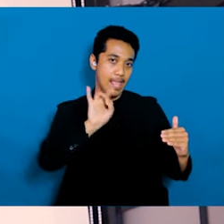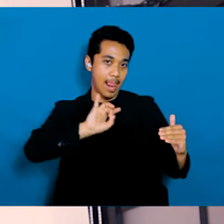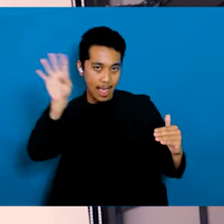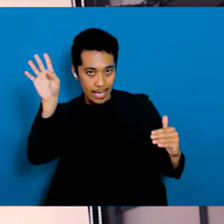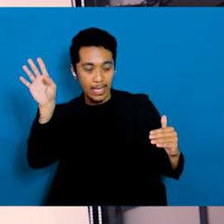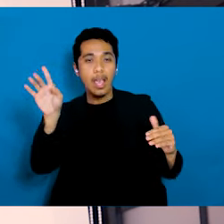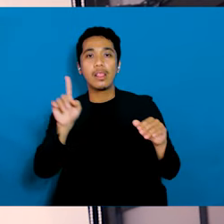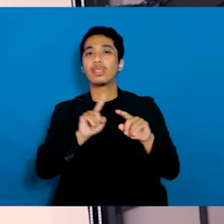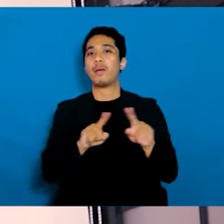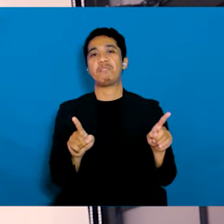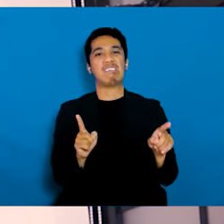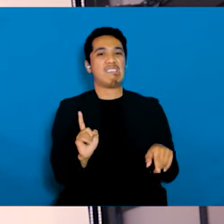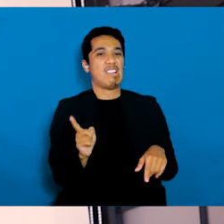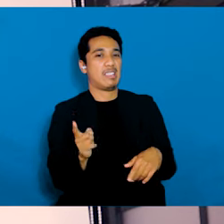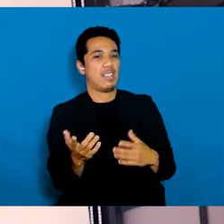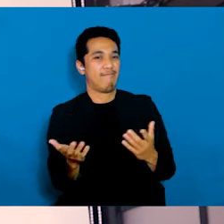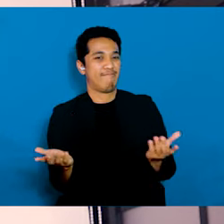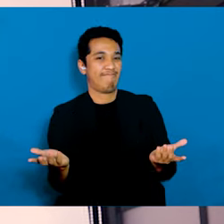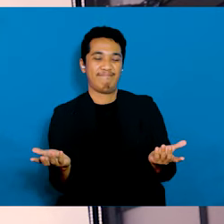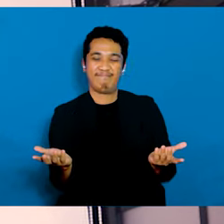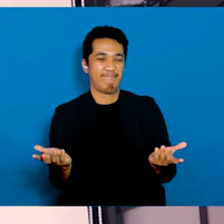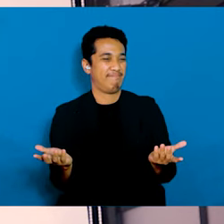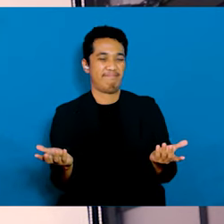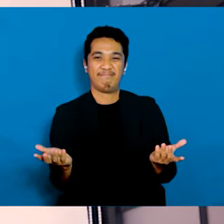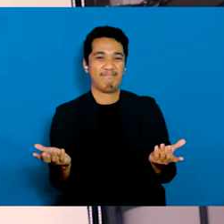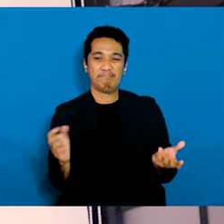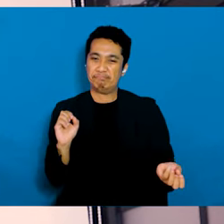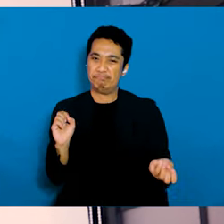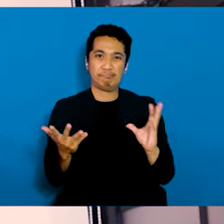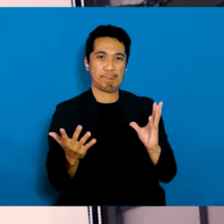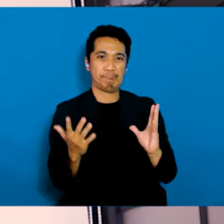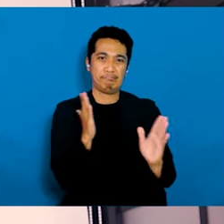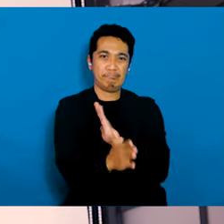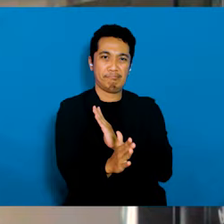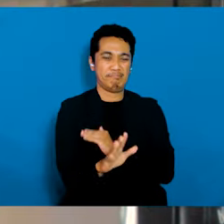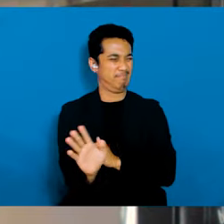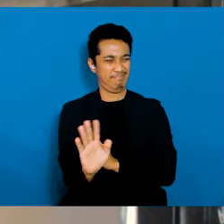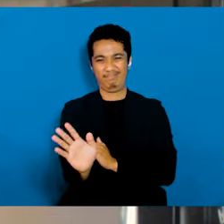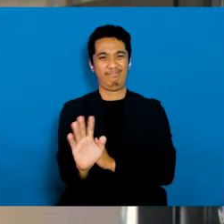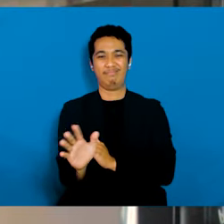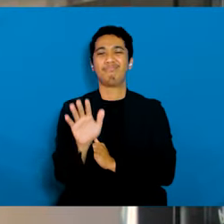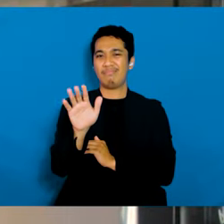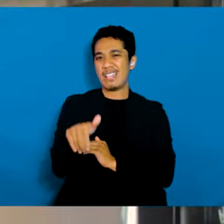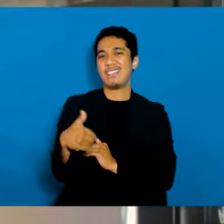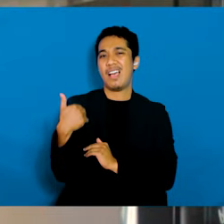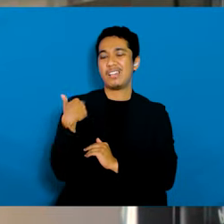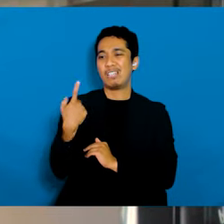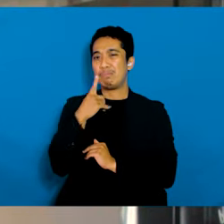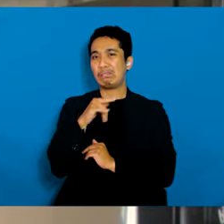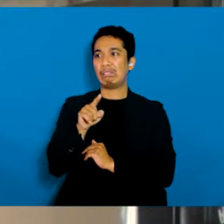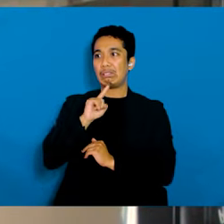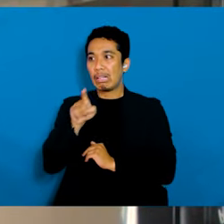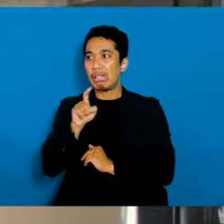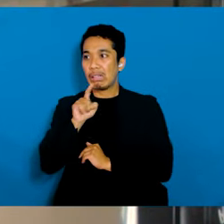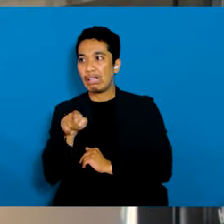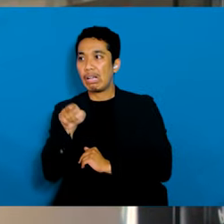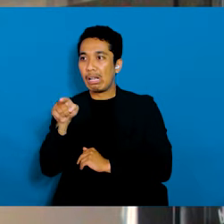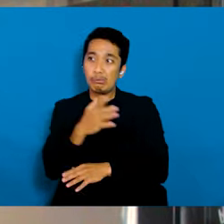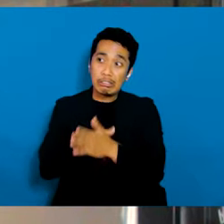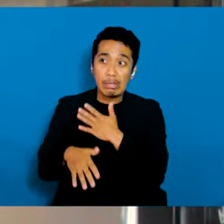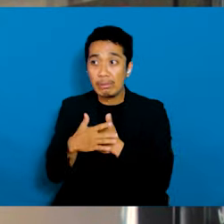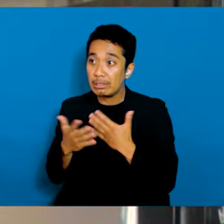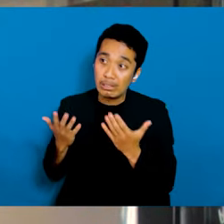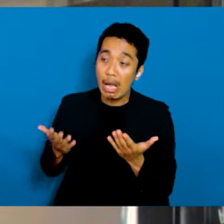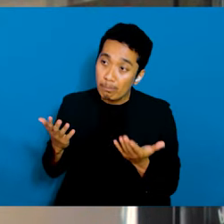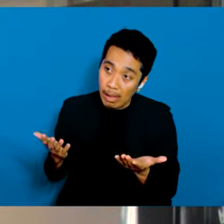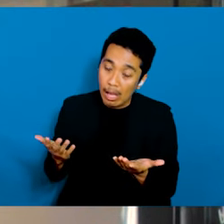Setara seperti saksi yang lainnya. Ternyata ini tidak serta-merta ajaib terjadi begitu di lapangan. Masih kemudian